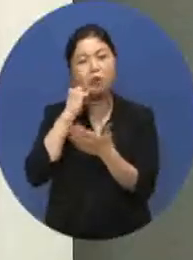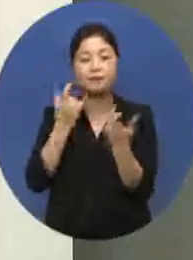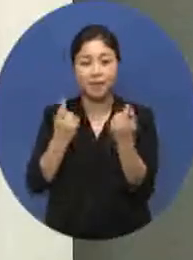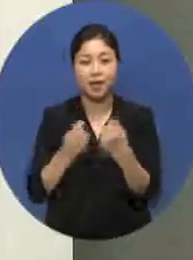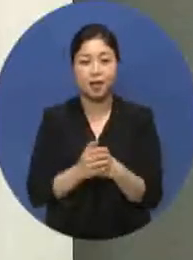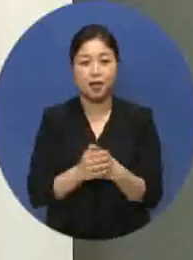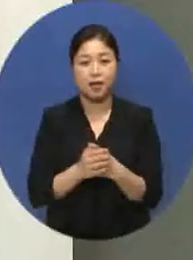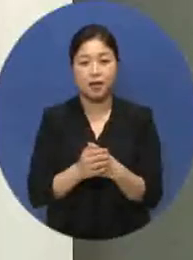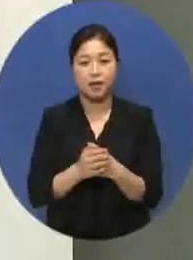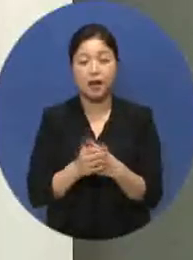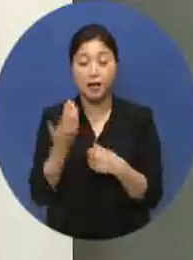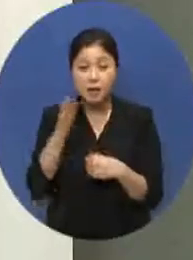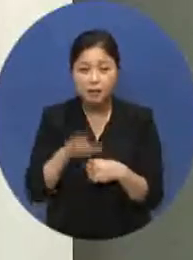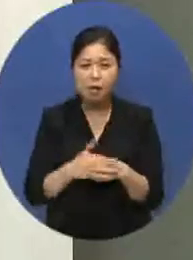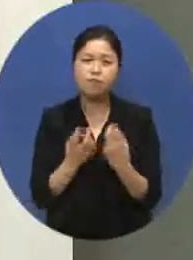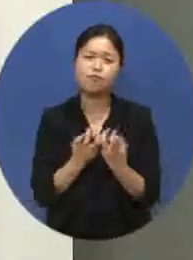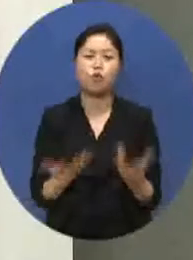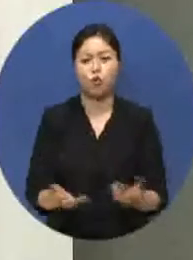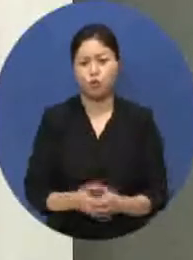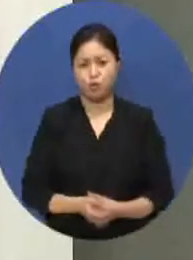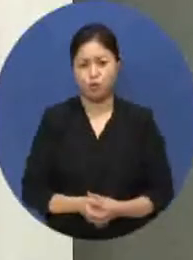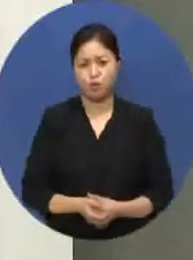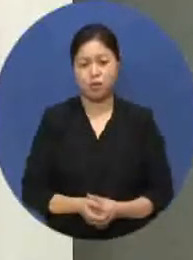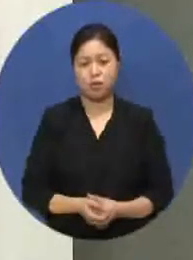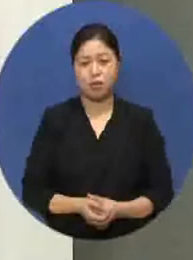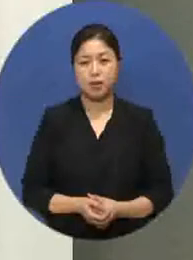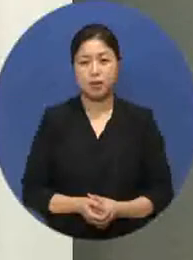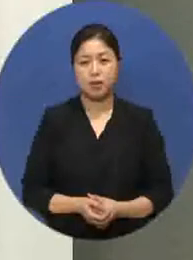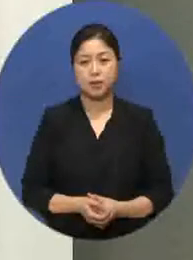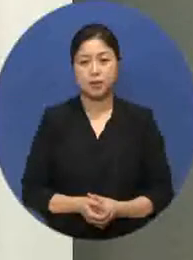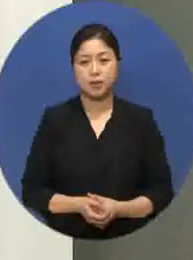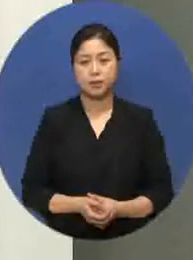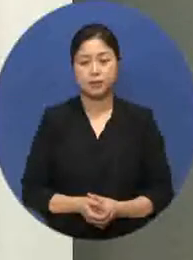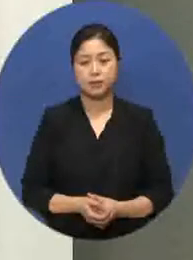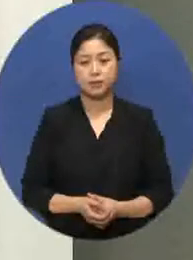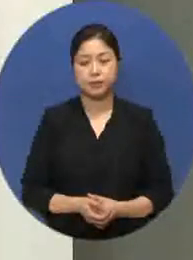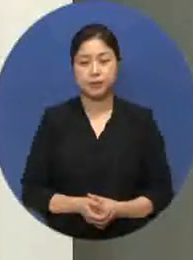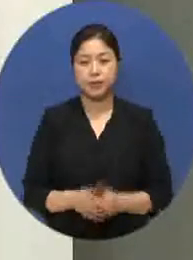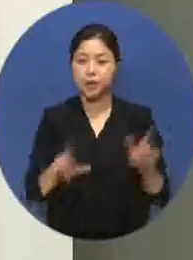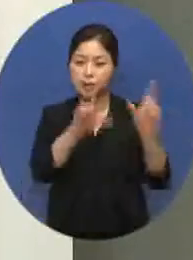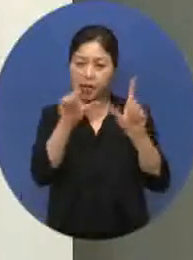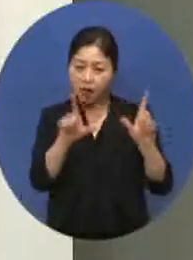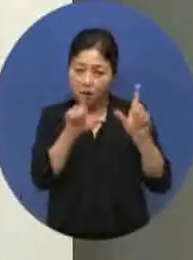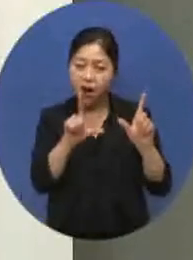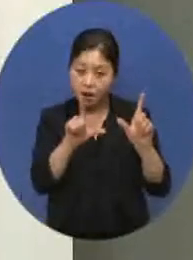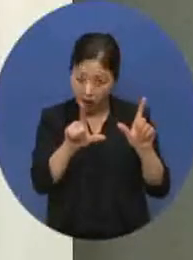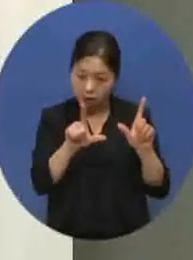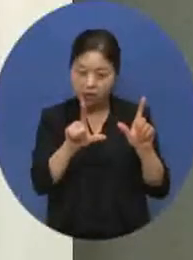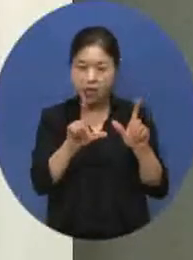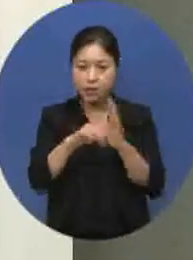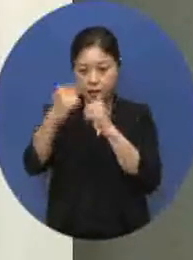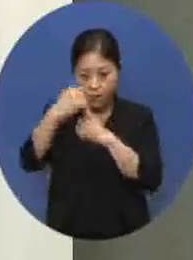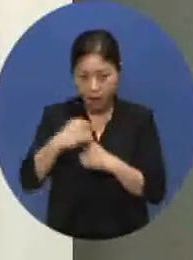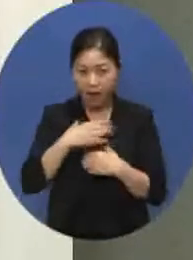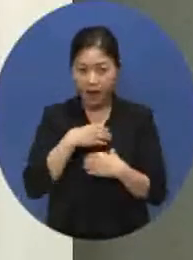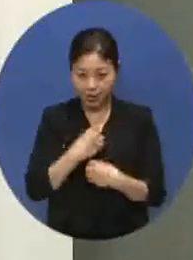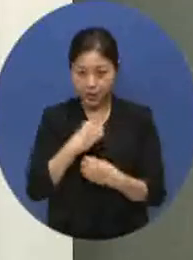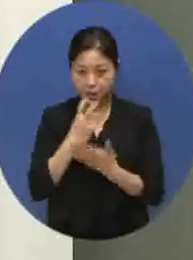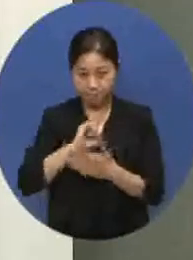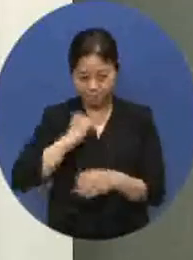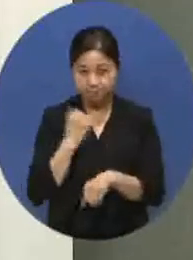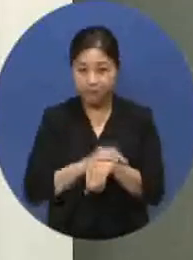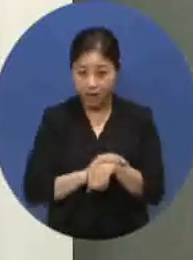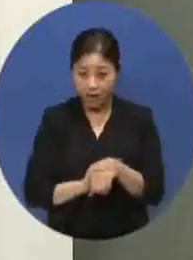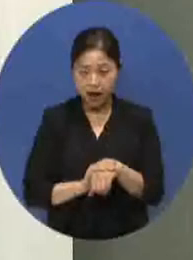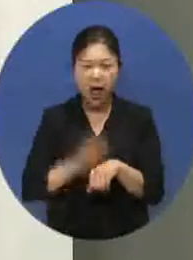그렇지만 어떡합니까? 이럴수록 우리 생활 안전수칙을 지켜가면서 언젠가는